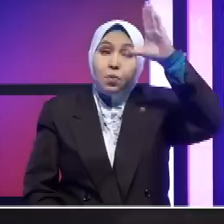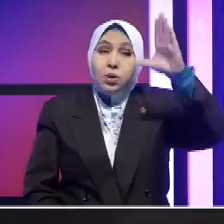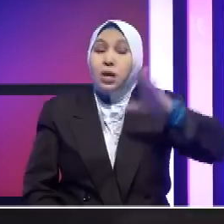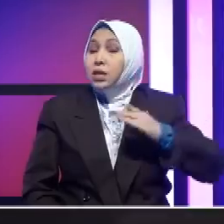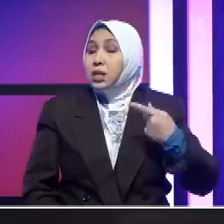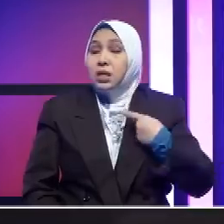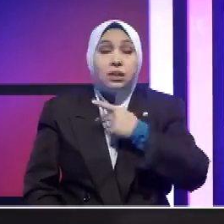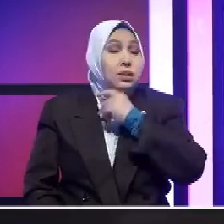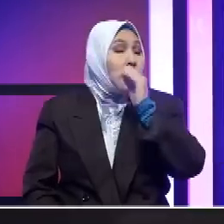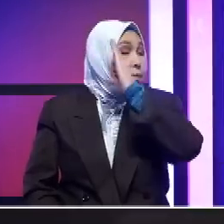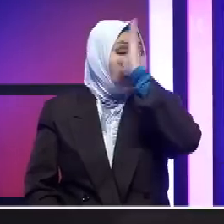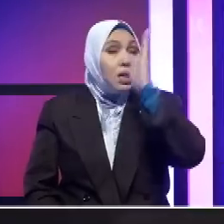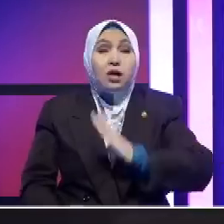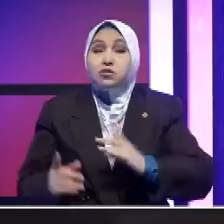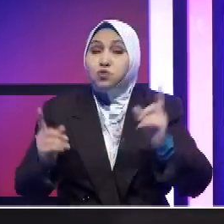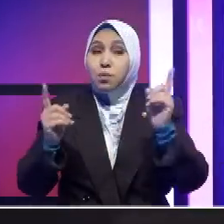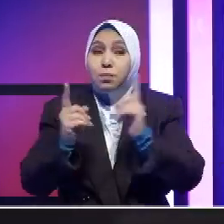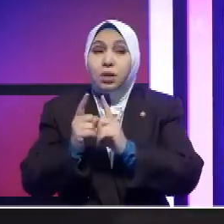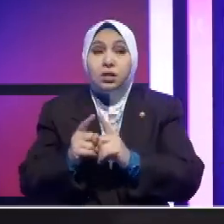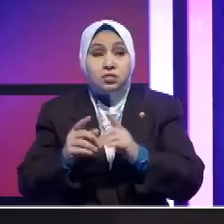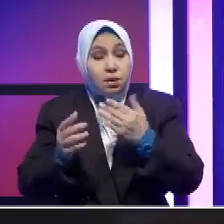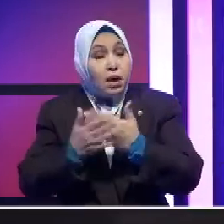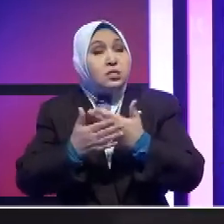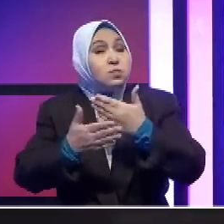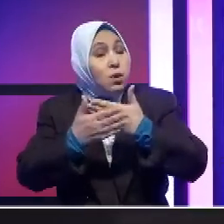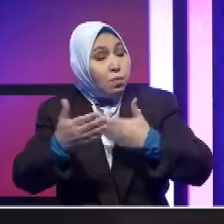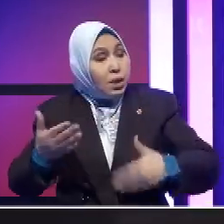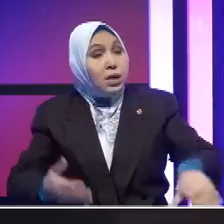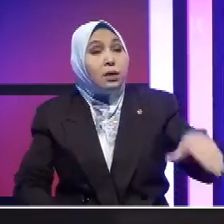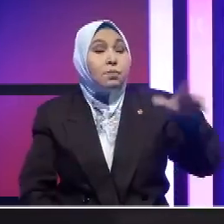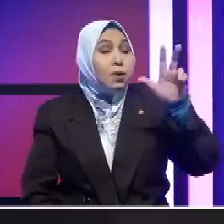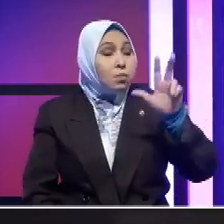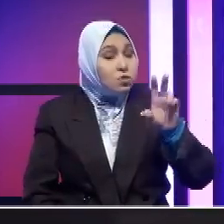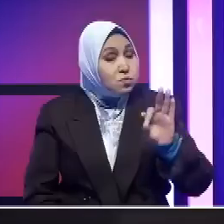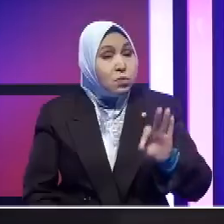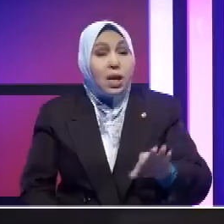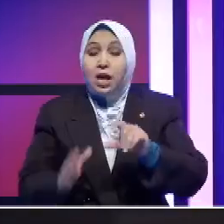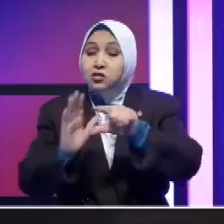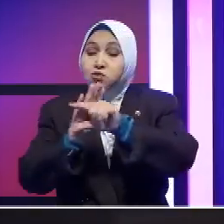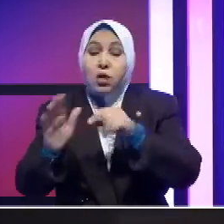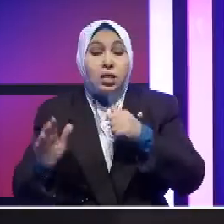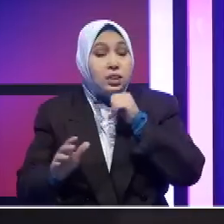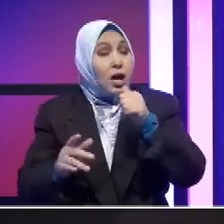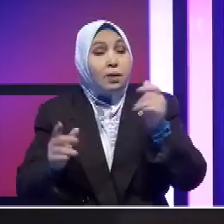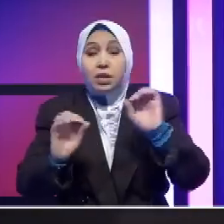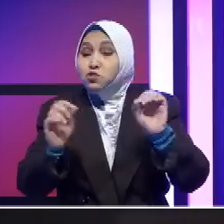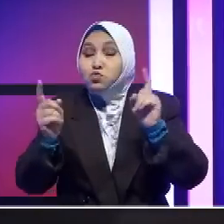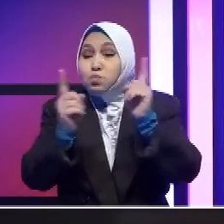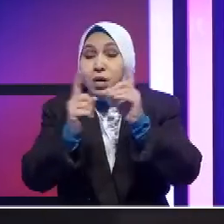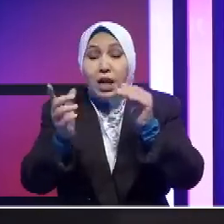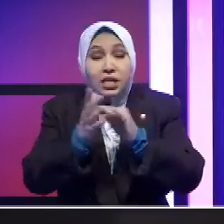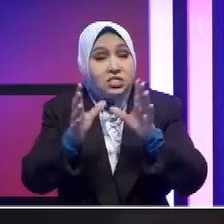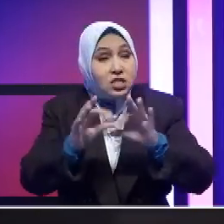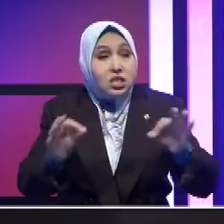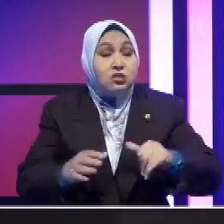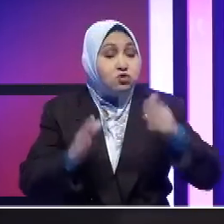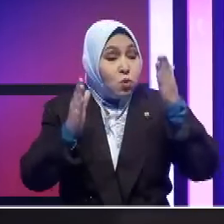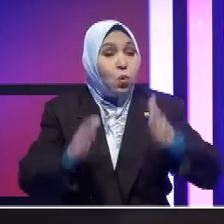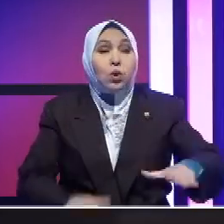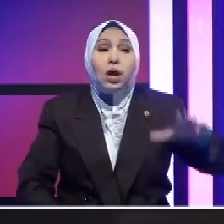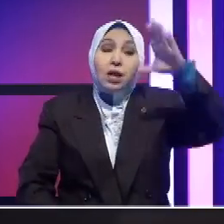jumpa lagi setakat 40-39 surah ini, Allah. Iaitu waqala rajul, ya, waqala rajul, seorang